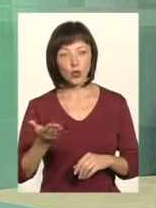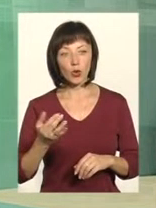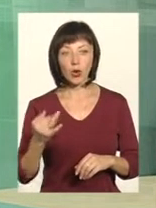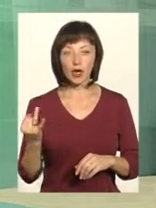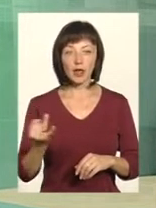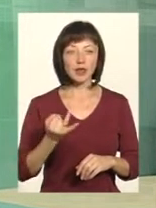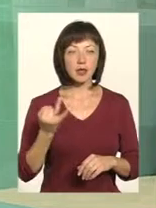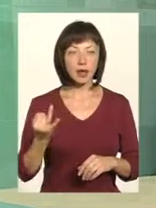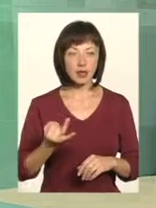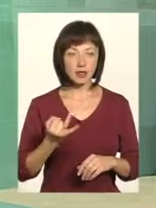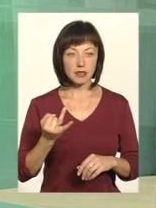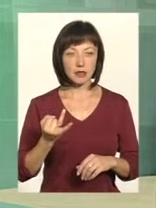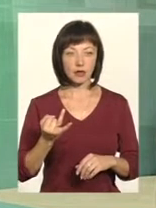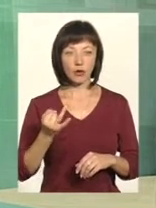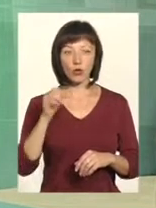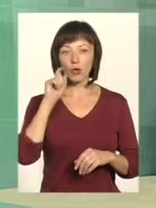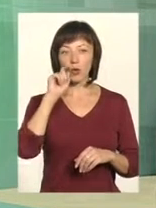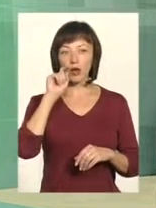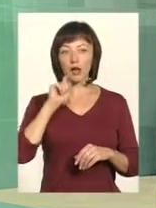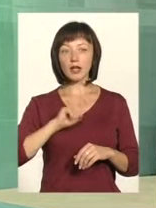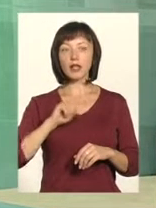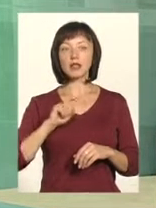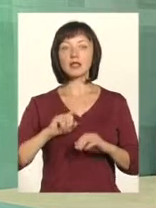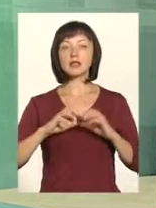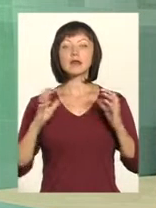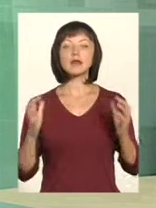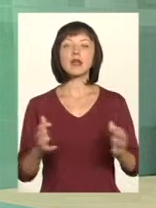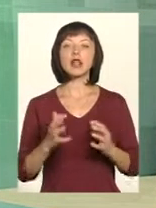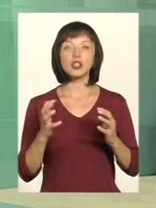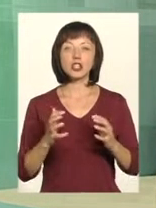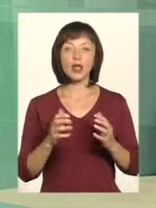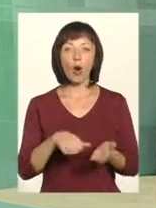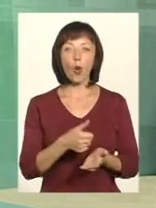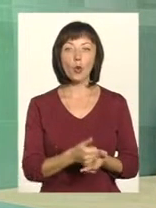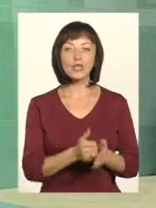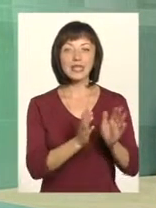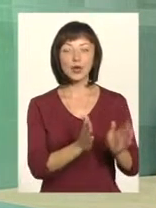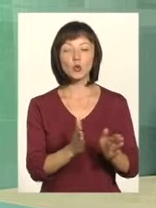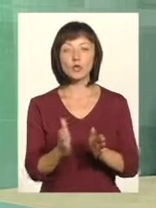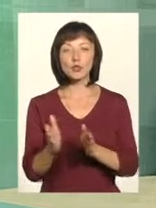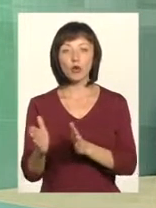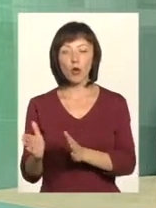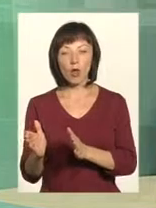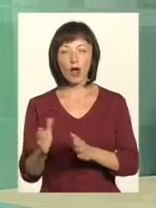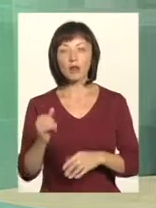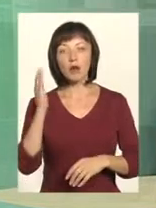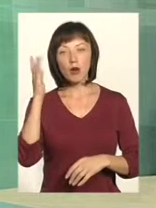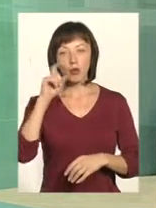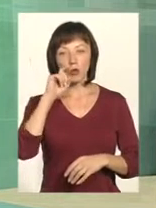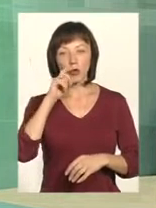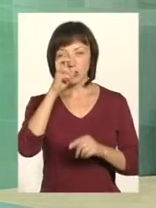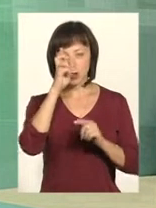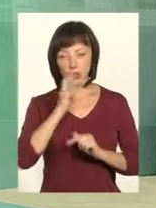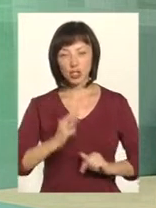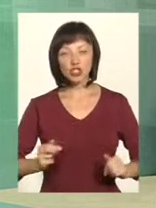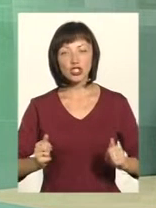інтересів, довготермінових інтересів України, збереження конституційного ладу і майбутнього української держави,